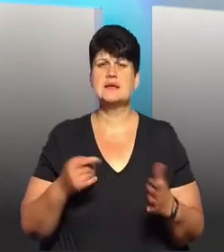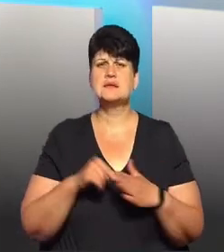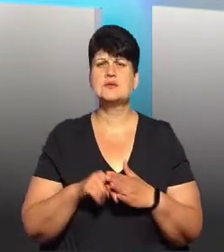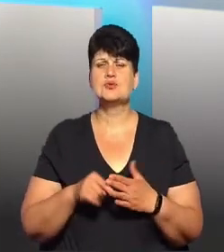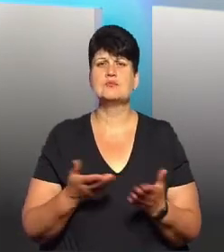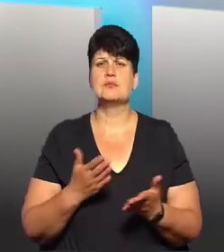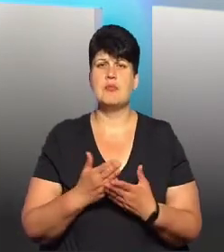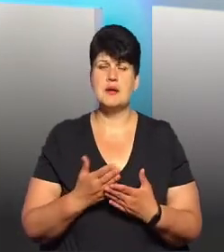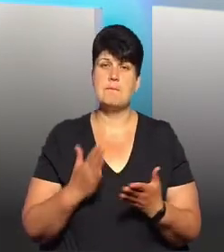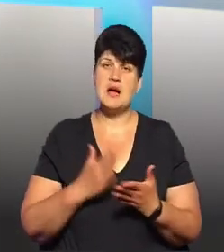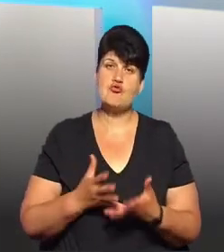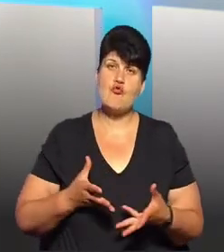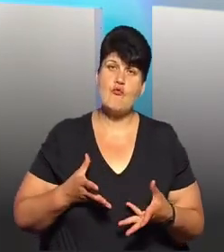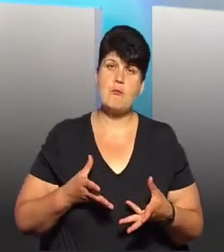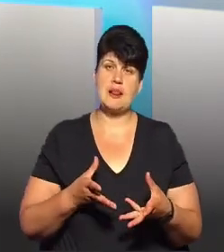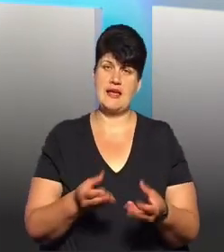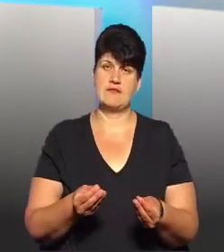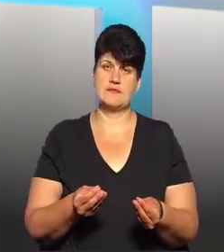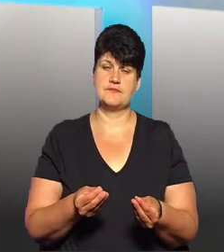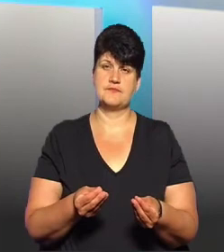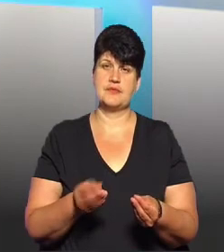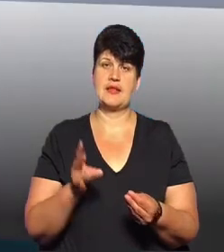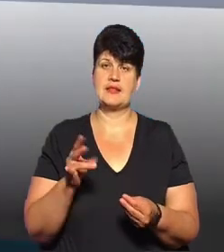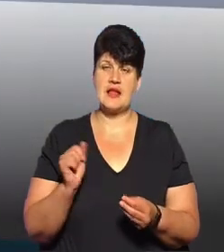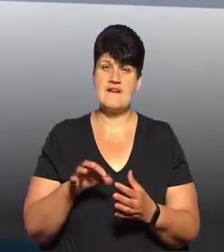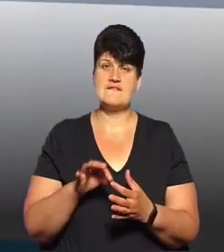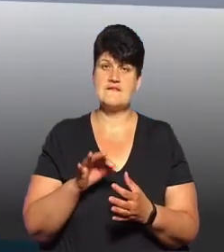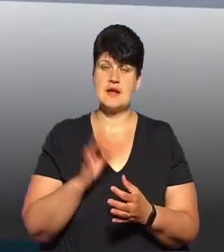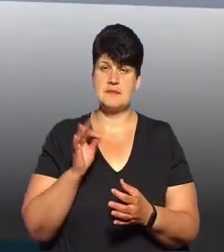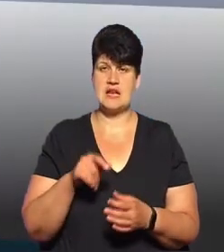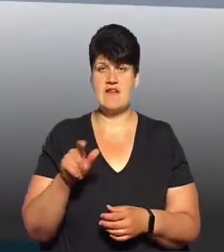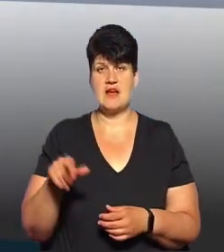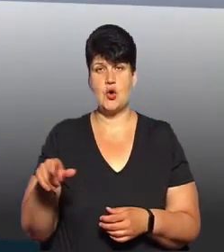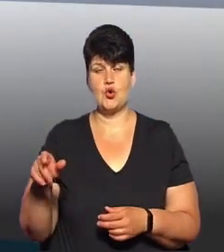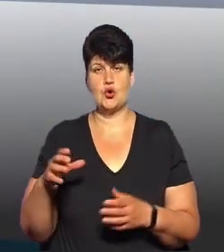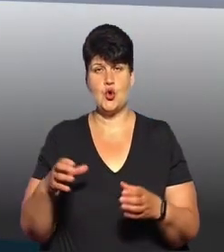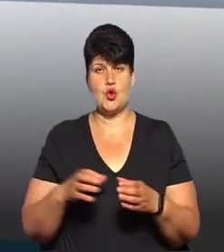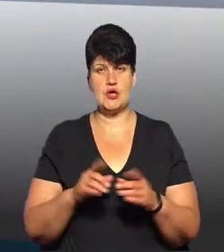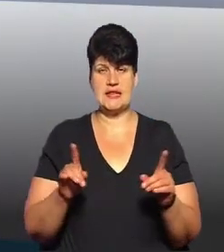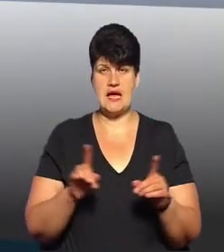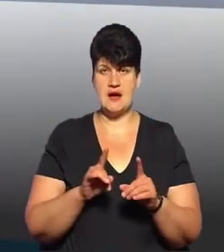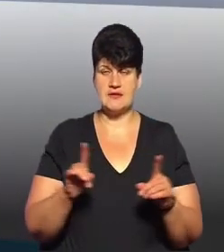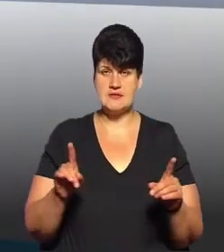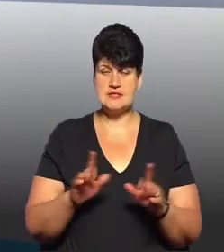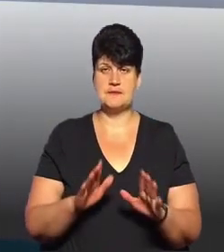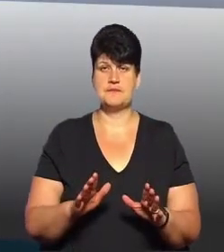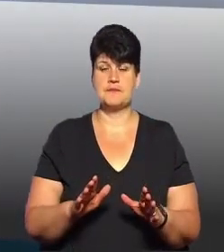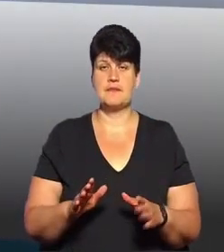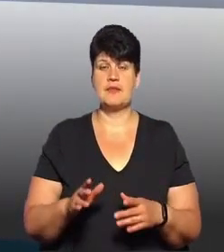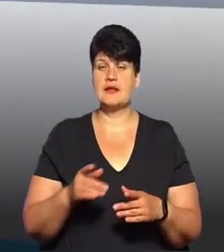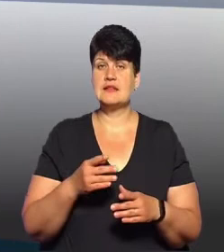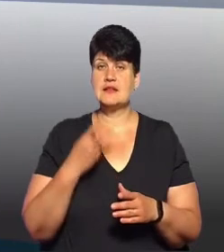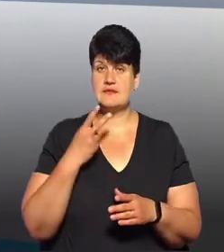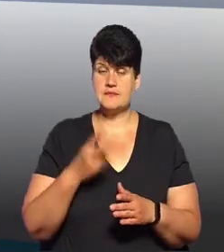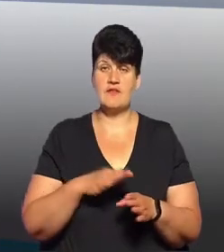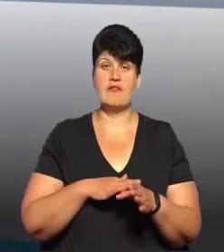якийсь там вплив на вибір, знову ж таки, виконавців? І чи, ні, дивіться, чи, я ще раз кажу, про те, що хто виконавцями